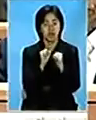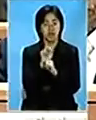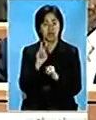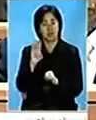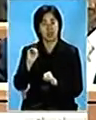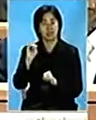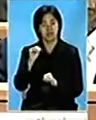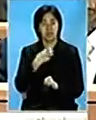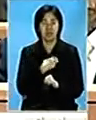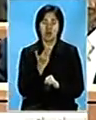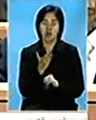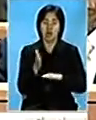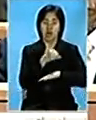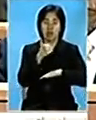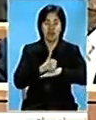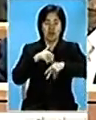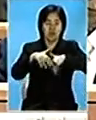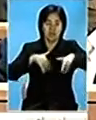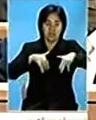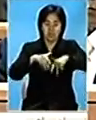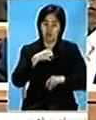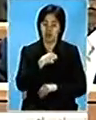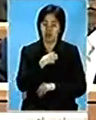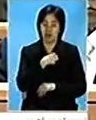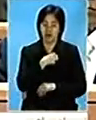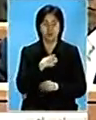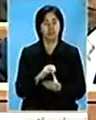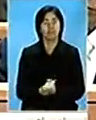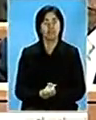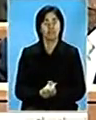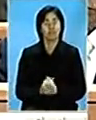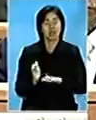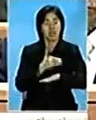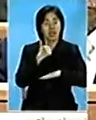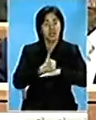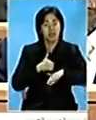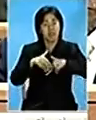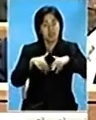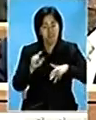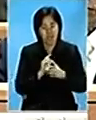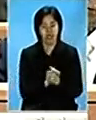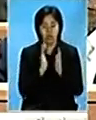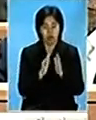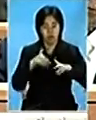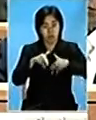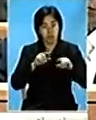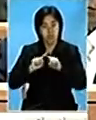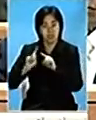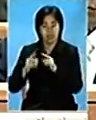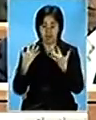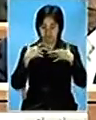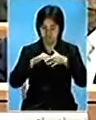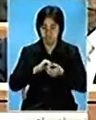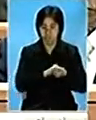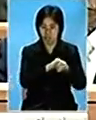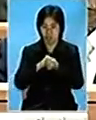รียกร้องการเมืองภาคประชาชนขึ้นมาการเมืองที่พี่น้องประชาชนต้องมีส่วนร่วมอย่